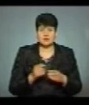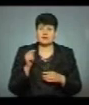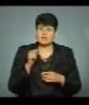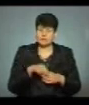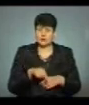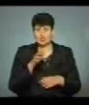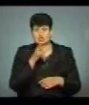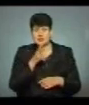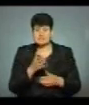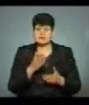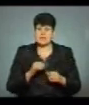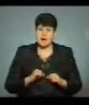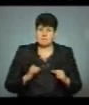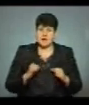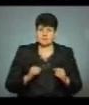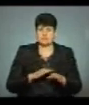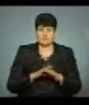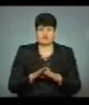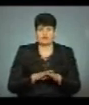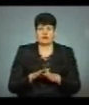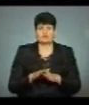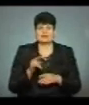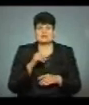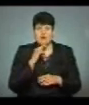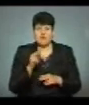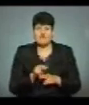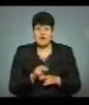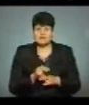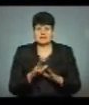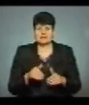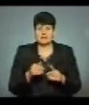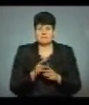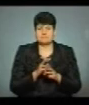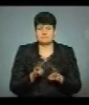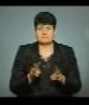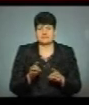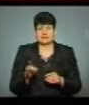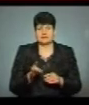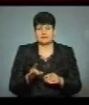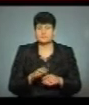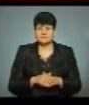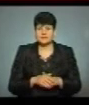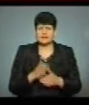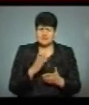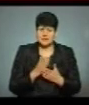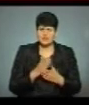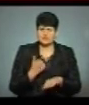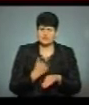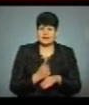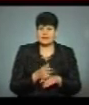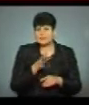час намагалися якомога повніше виконати ті зауваження, які нам надав Мінрегіон і Верховна Рада. Є якийсь ключовий термін,